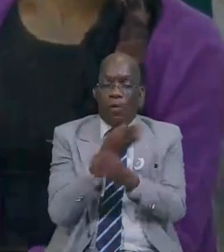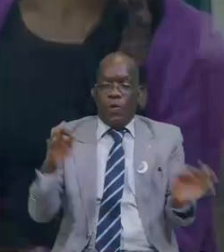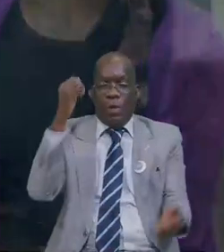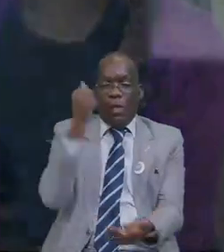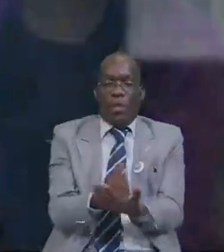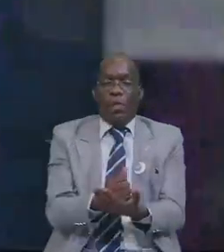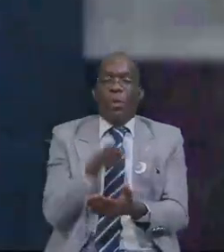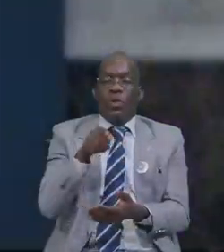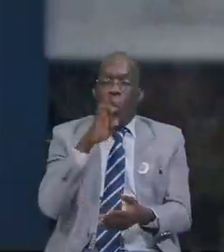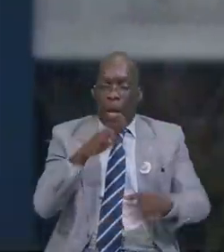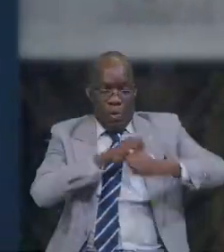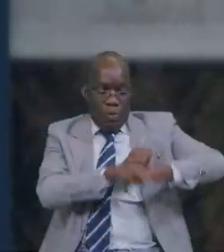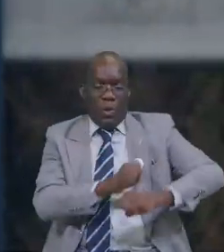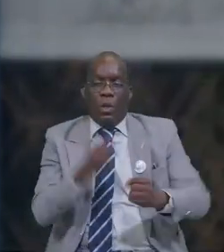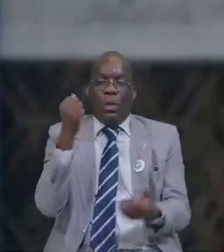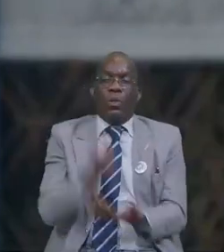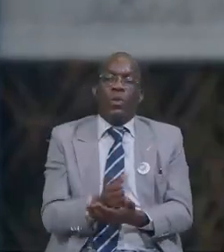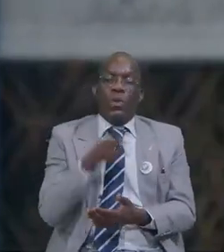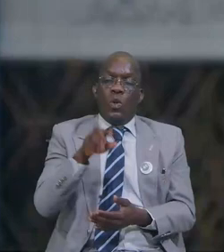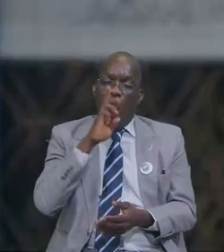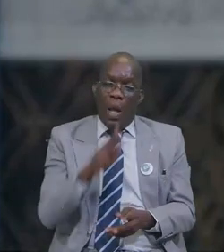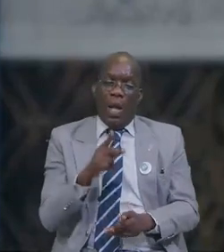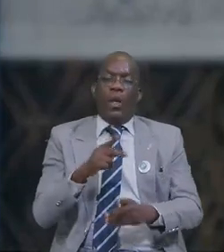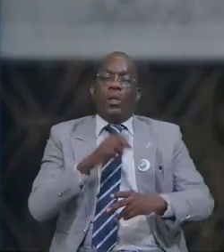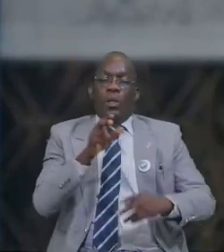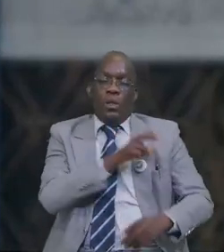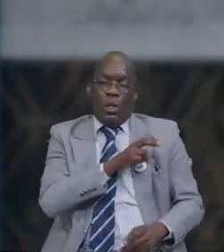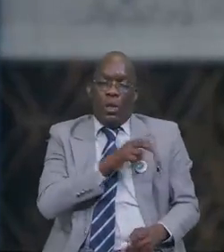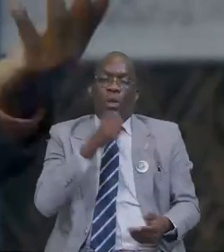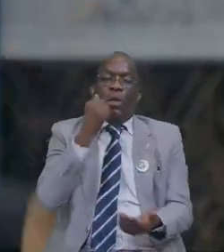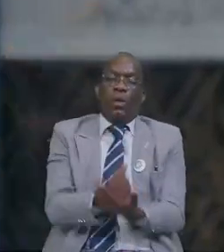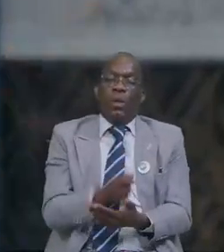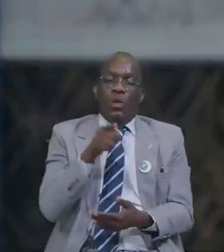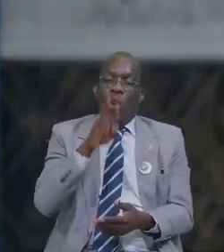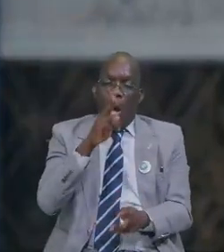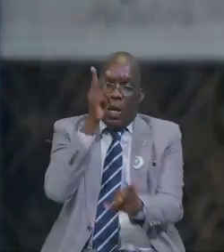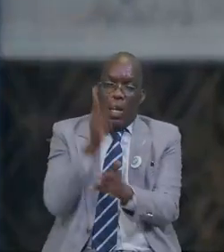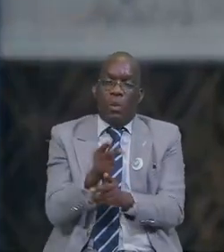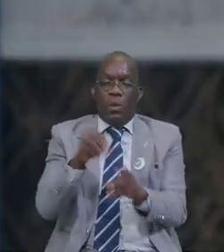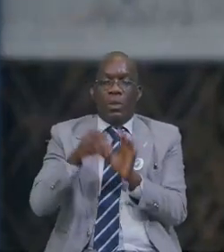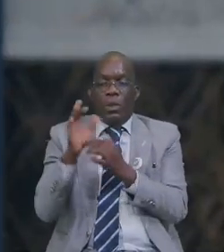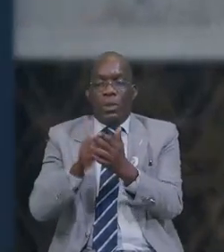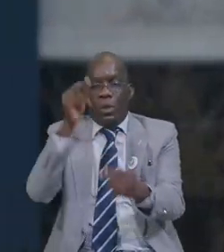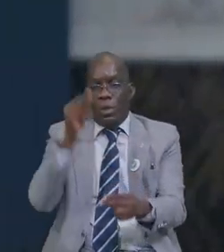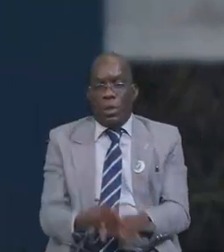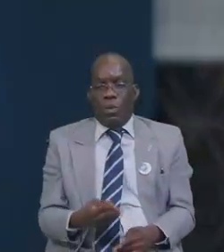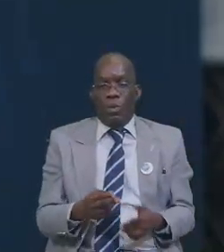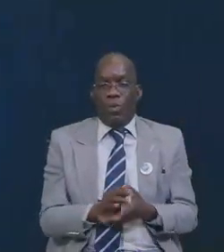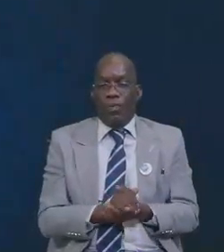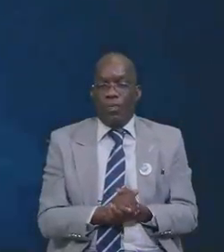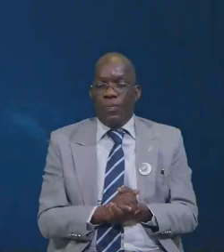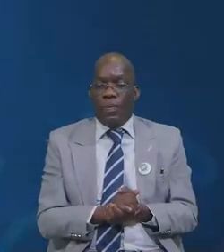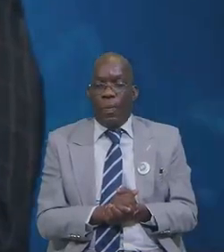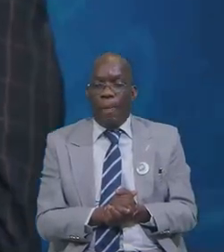Tu es libre. Tu es protégé, tu es sous couverture et tu es préservé au nom de